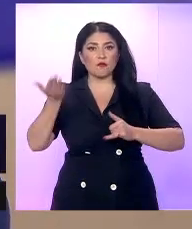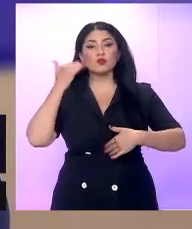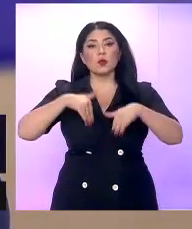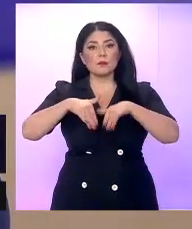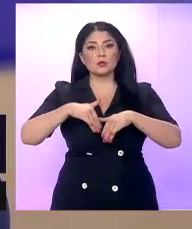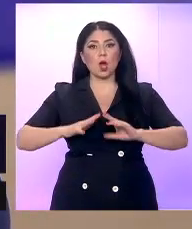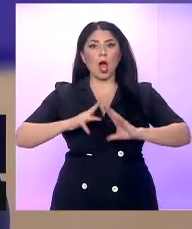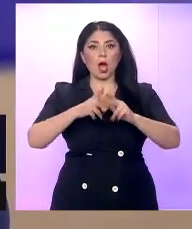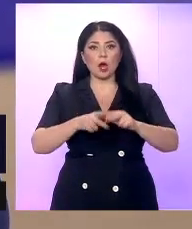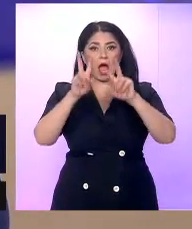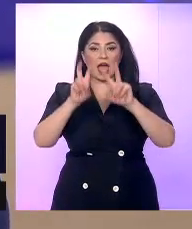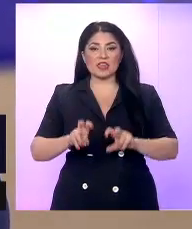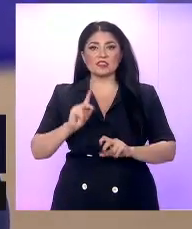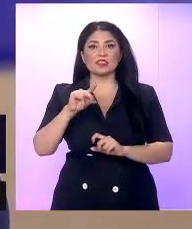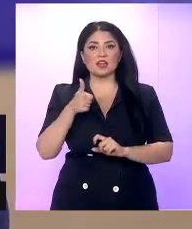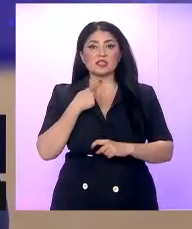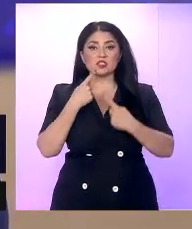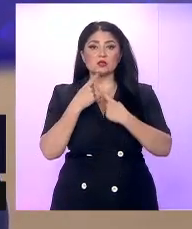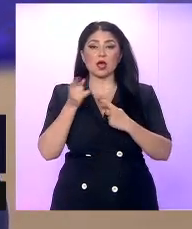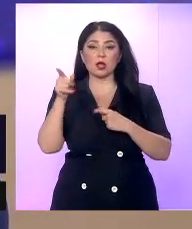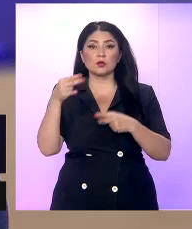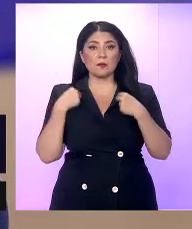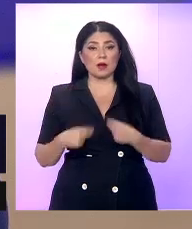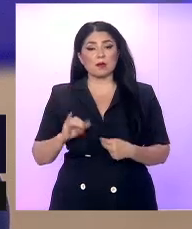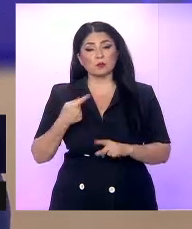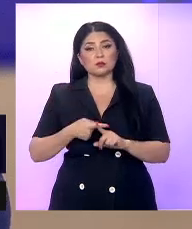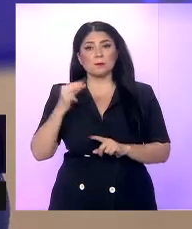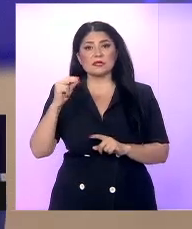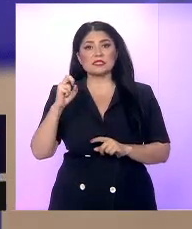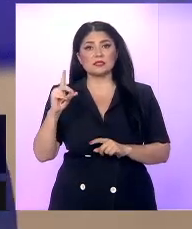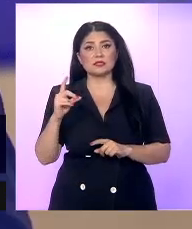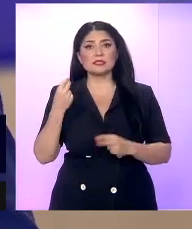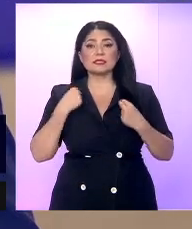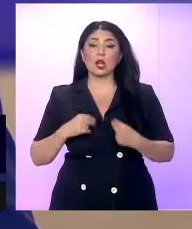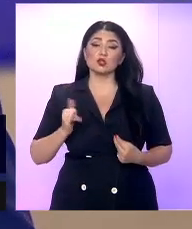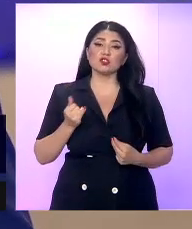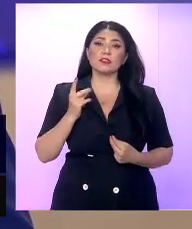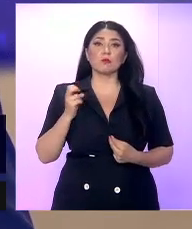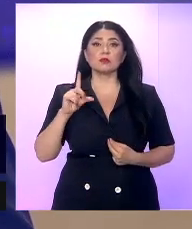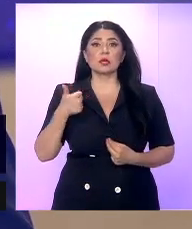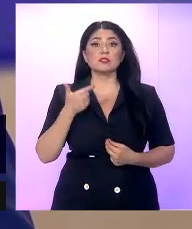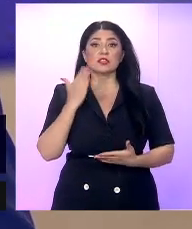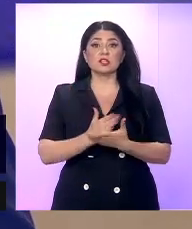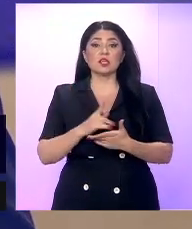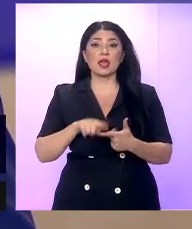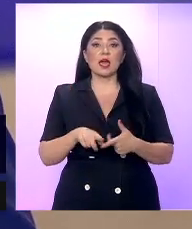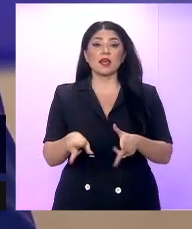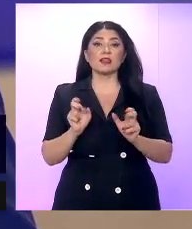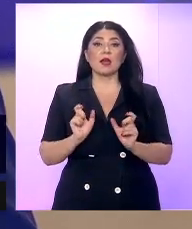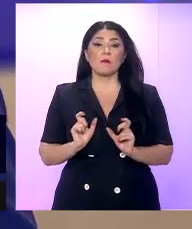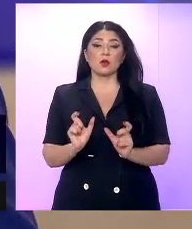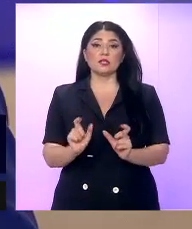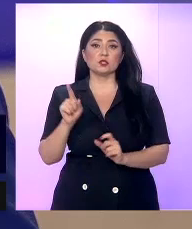Situația fostului ministru al Agriculturii, anchetat de DNA, este discutată atât în Parlament cât și în PSD. Senatorii și deputații trebuie să decidă în privința